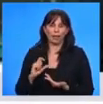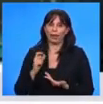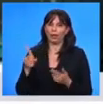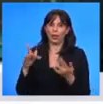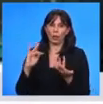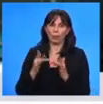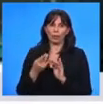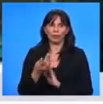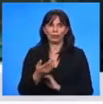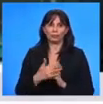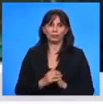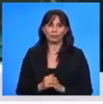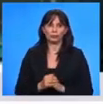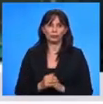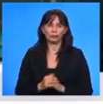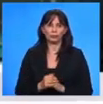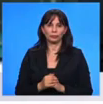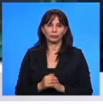בבקשה.